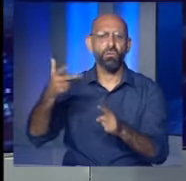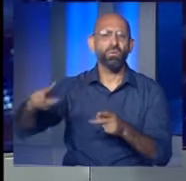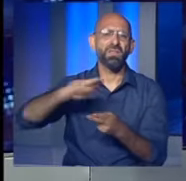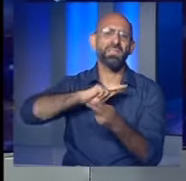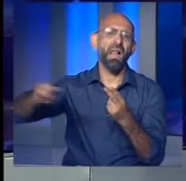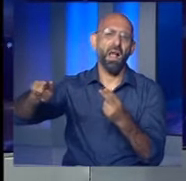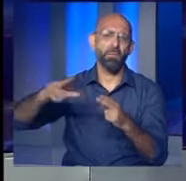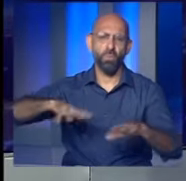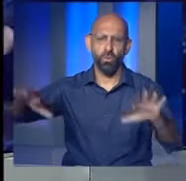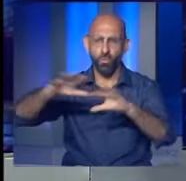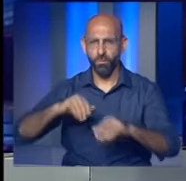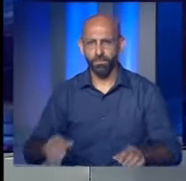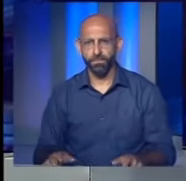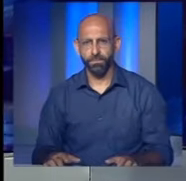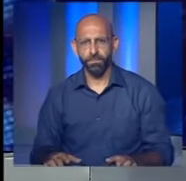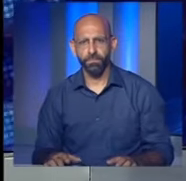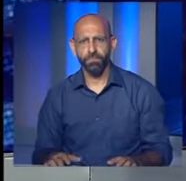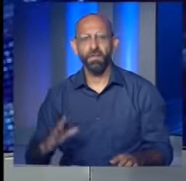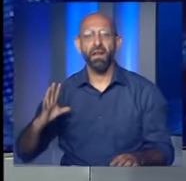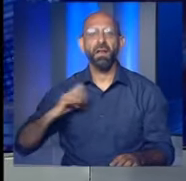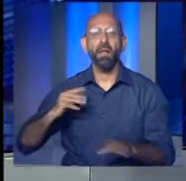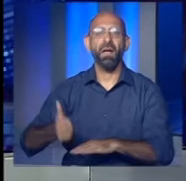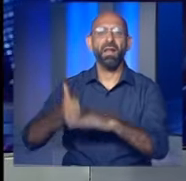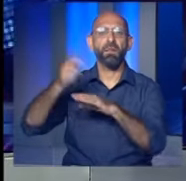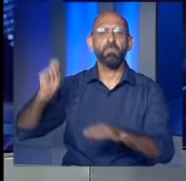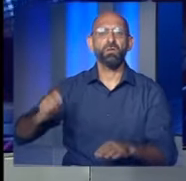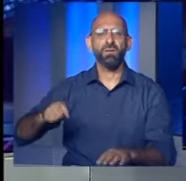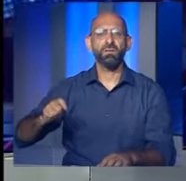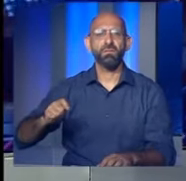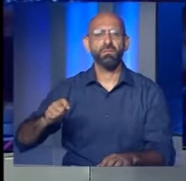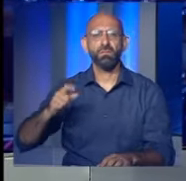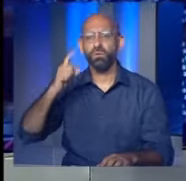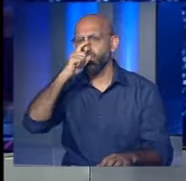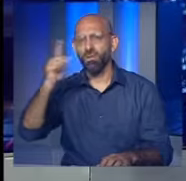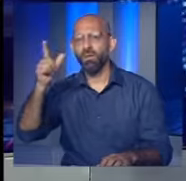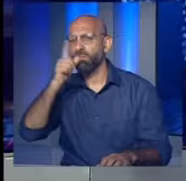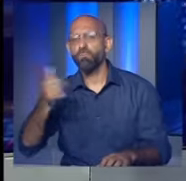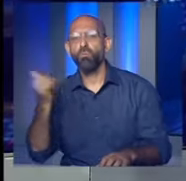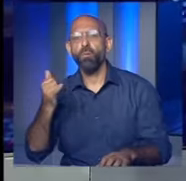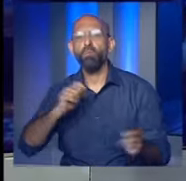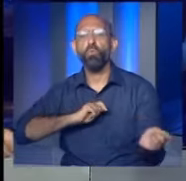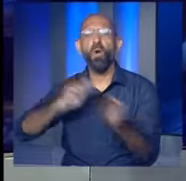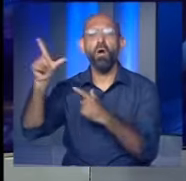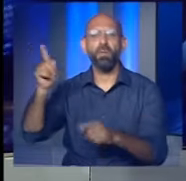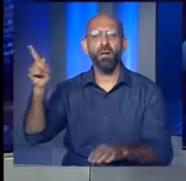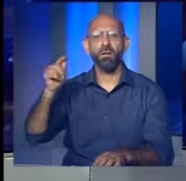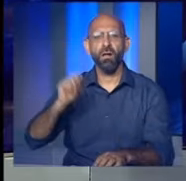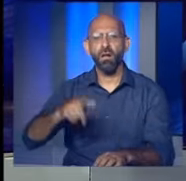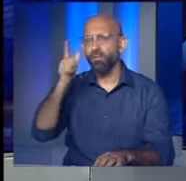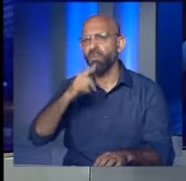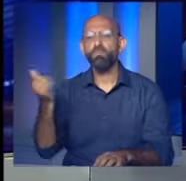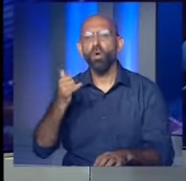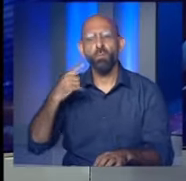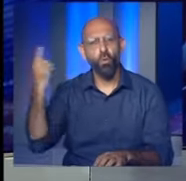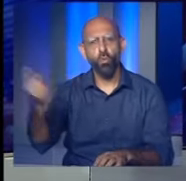وشامل فيهما رد نائب رئيس المجلس الاسلامي الشيعي الاعلى الشيخ علي الخطيب على المتحامل على